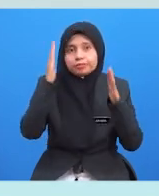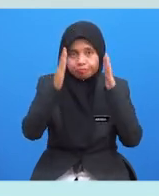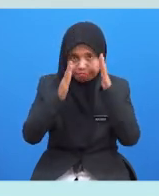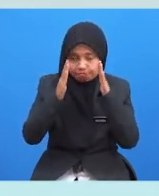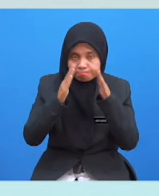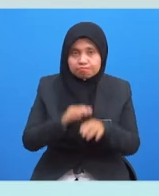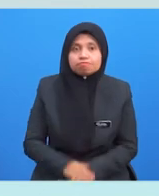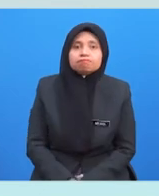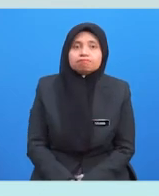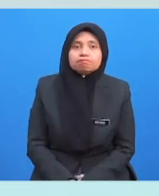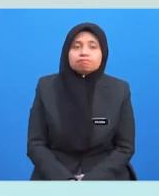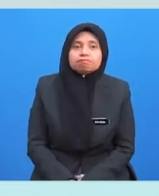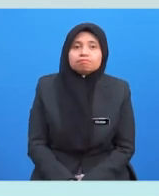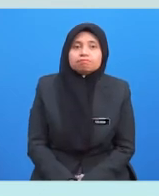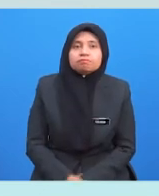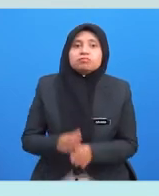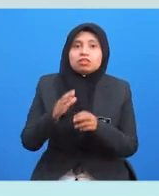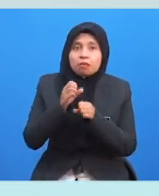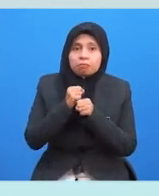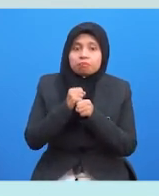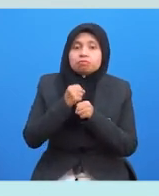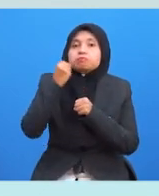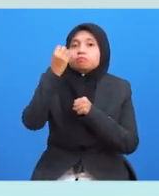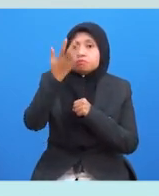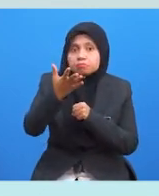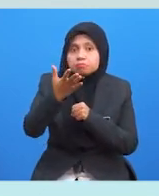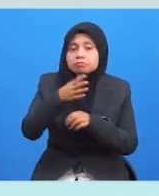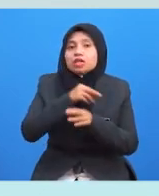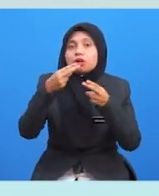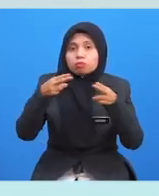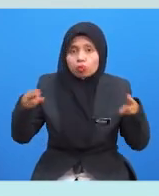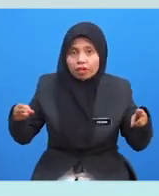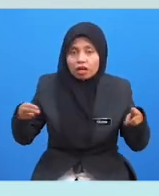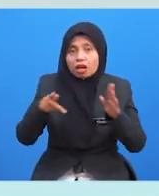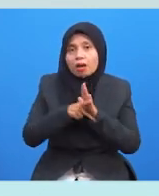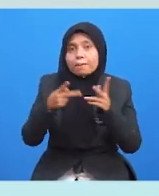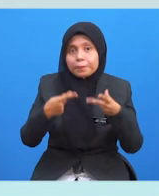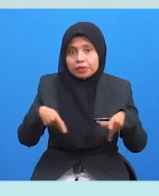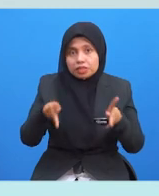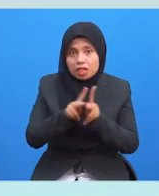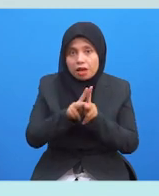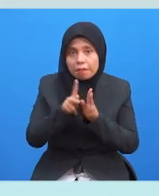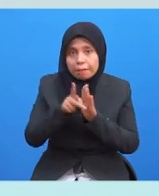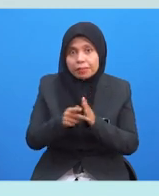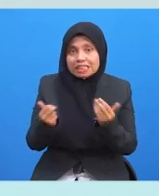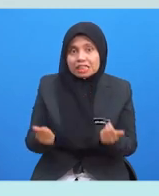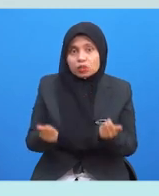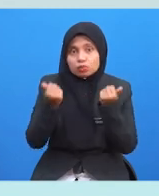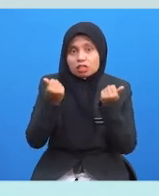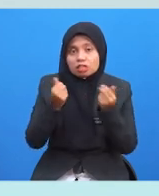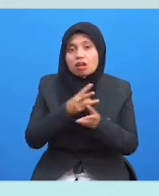air di Malaysia. Dapat menyatakan dan menghuraikan